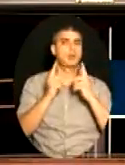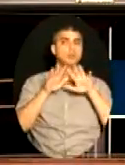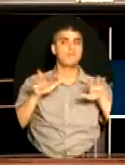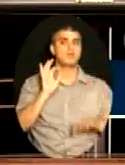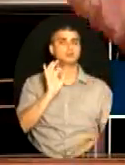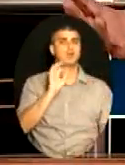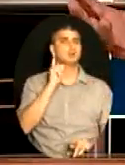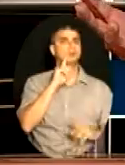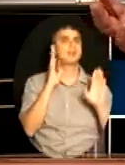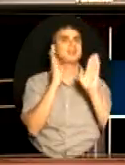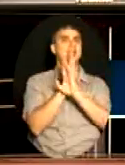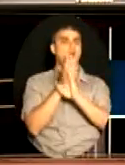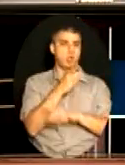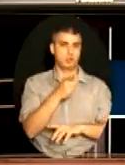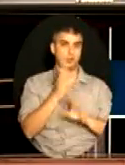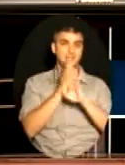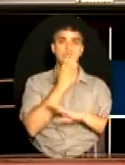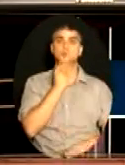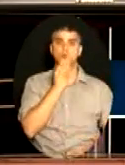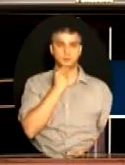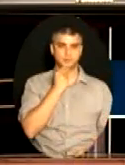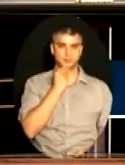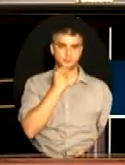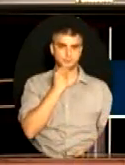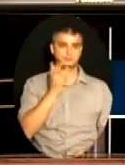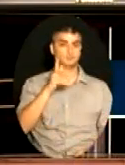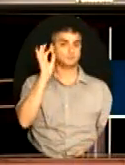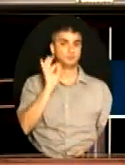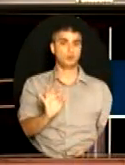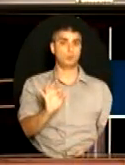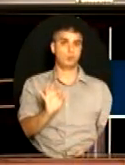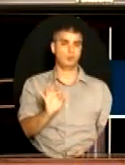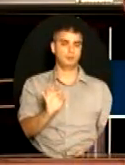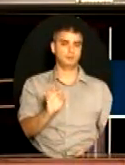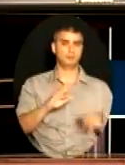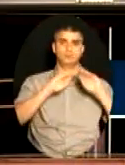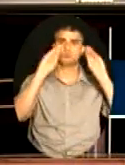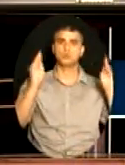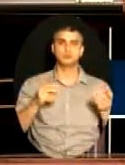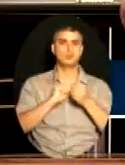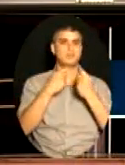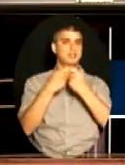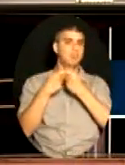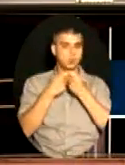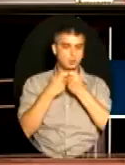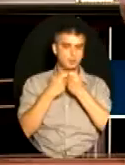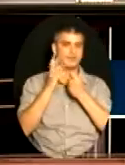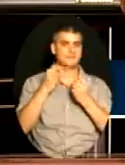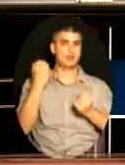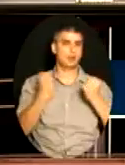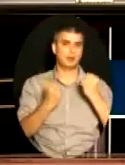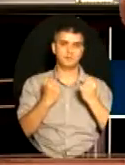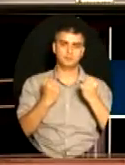של הטרור, שאני קראתי את זה, טרור יהודי, ופוגעים במוסדות ובגופים